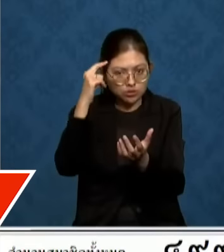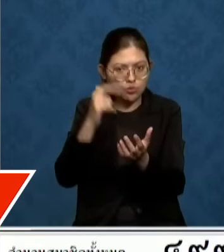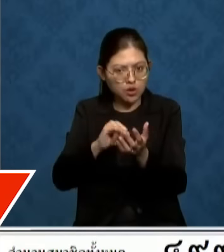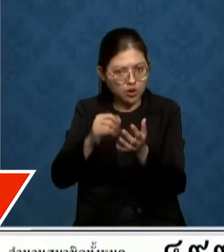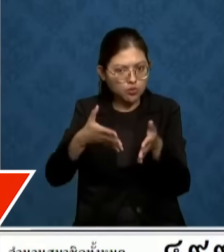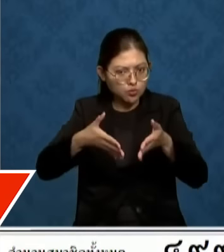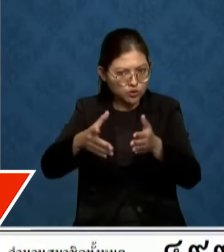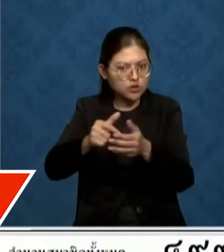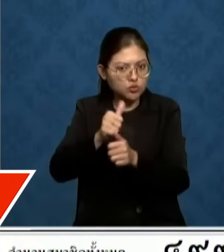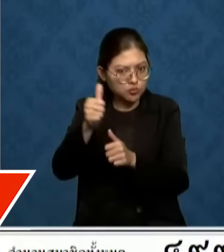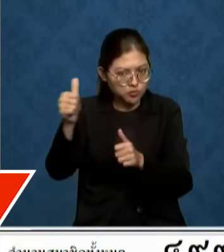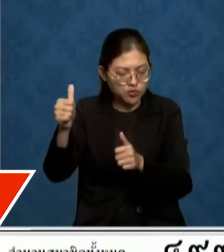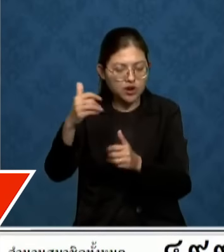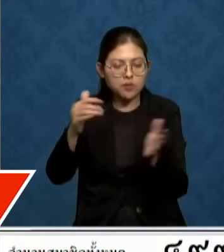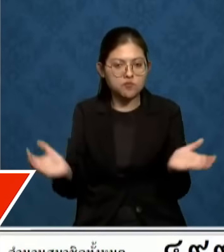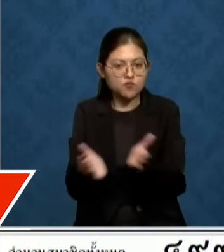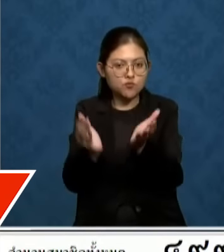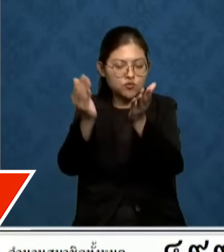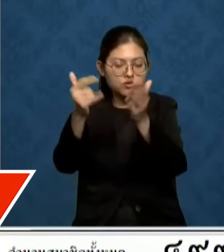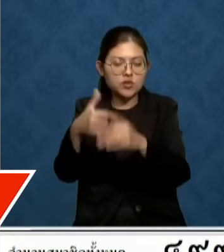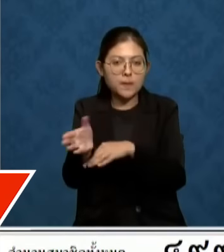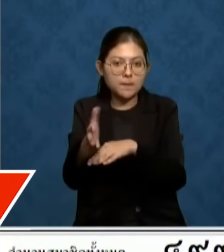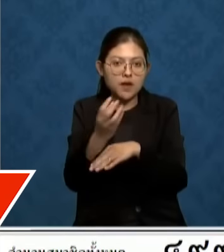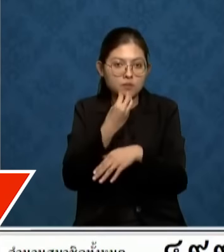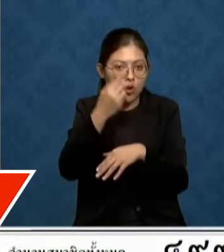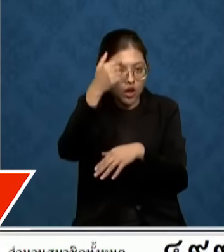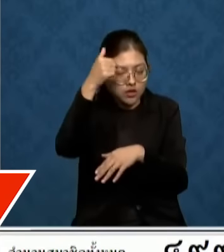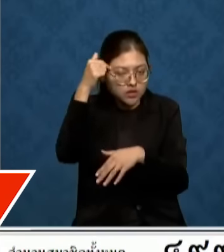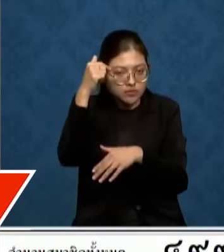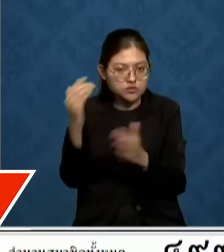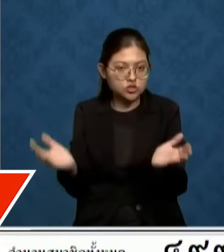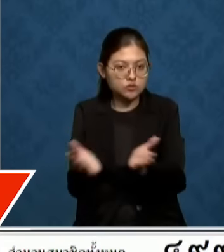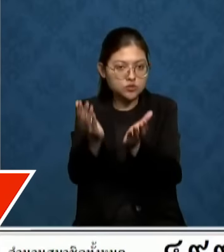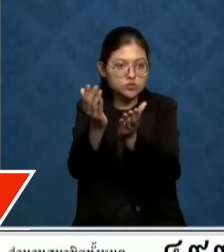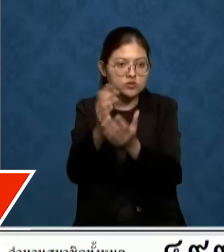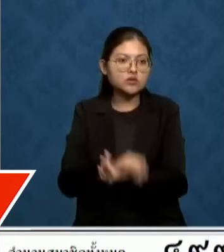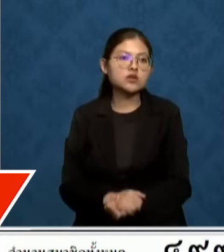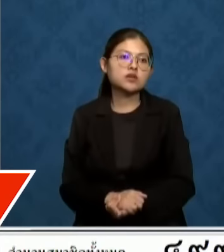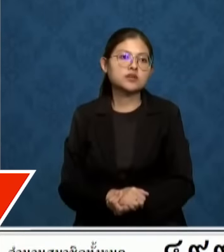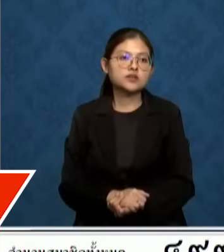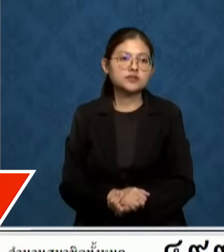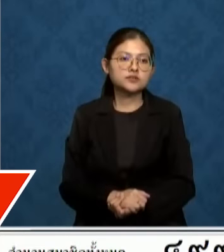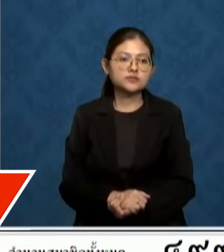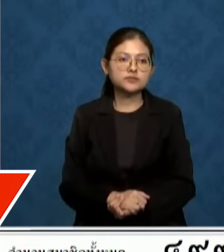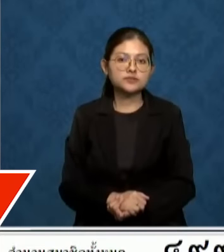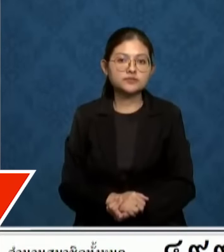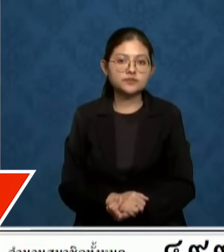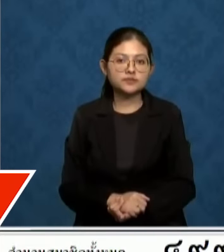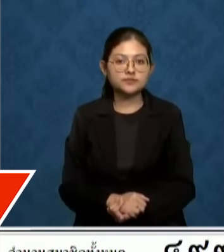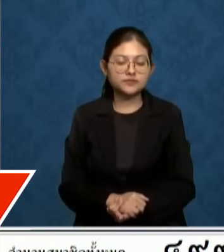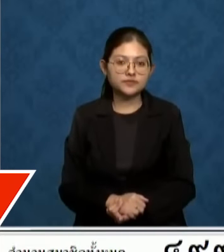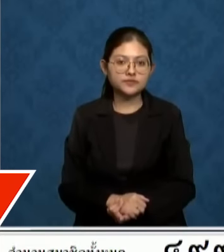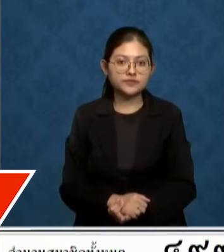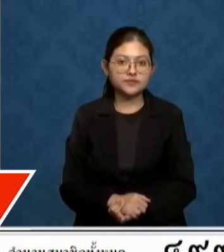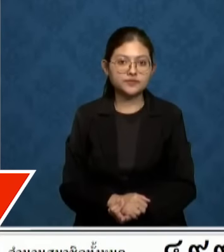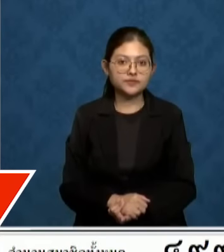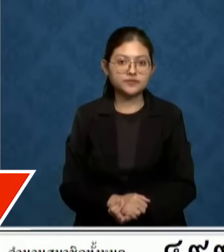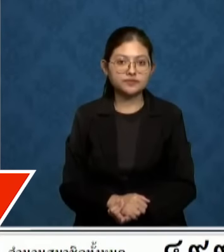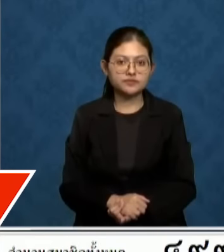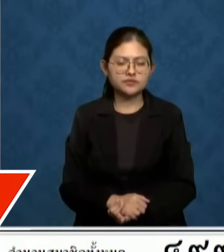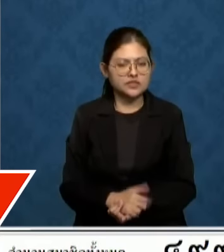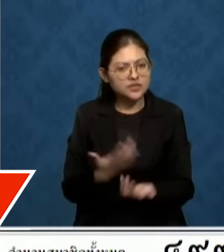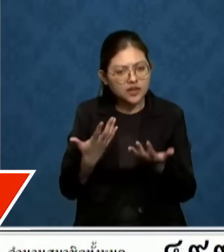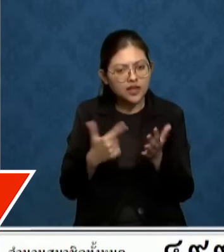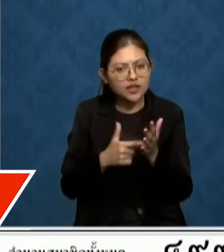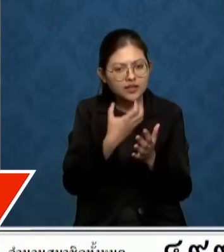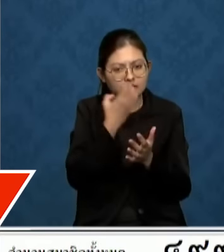ดันซอพาวเวอร์ผลักดันเมนูปลาหมอคางดำขอหน้าถัดไปด้วยนะครับนี่มันเรื่องตลก